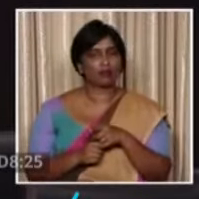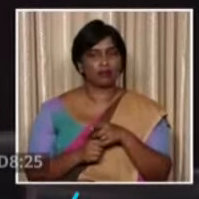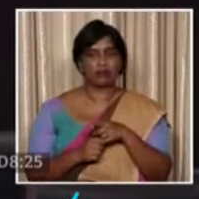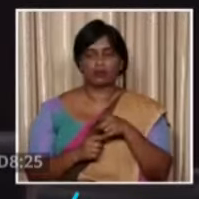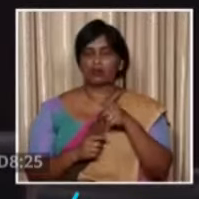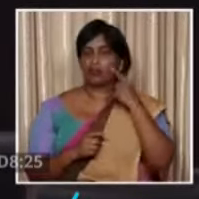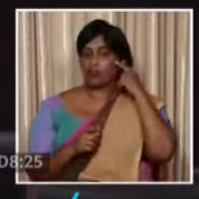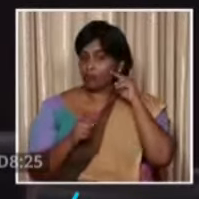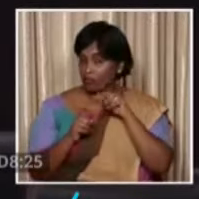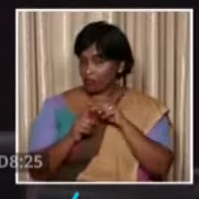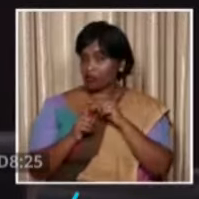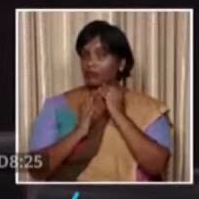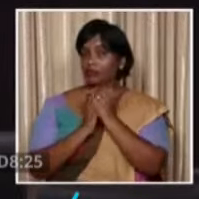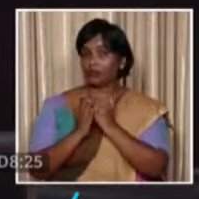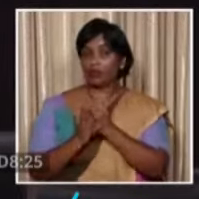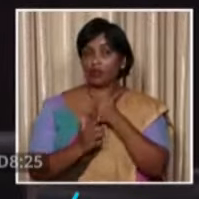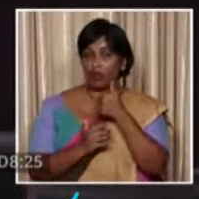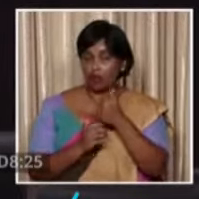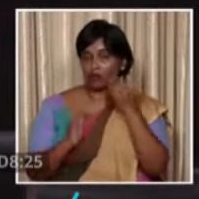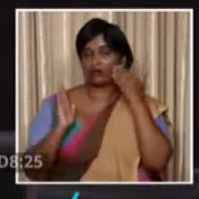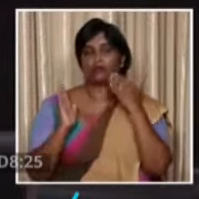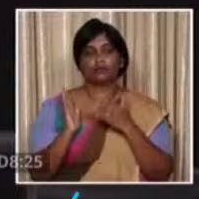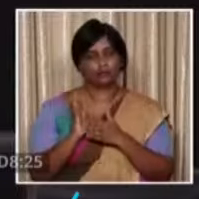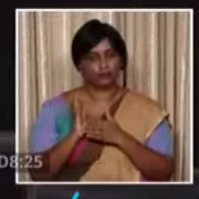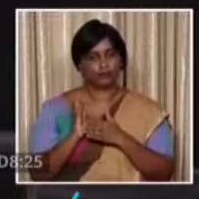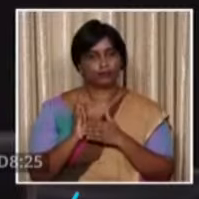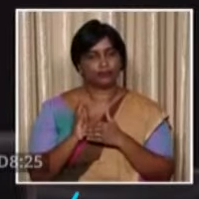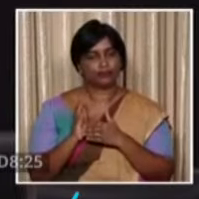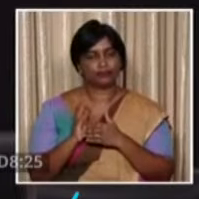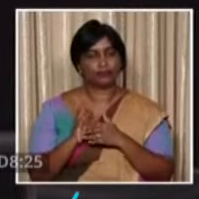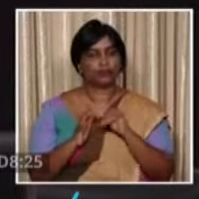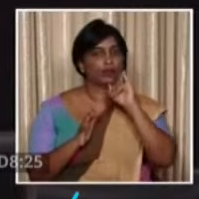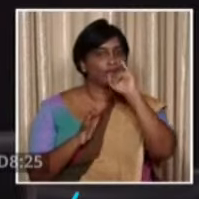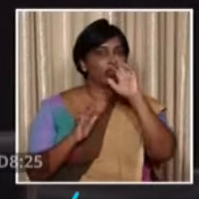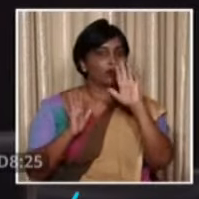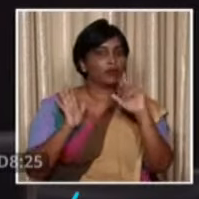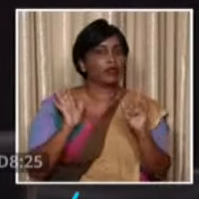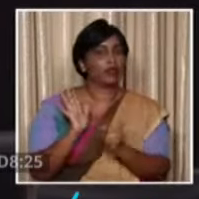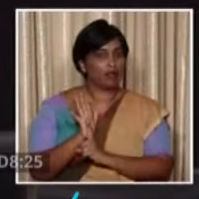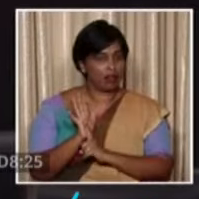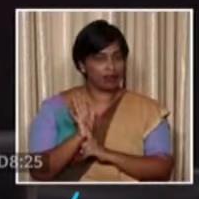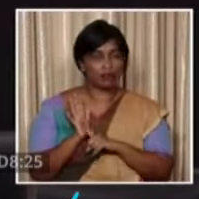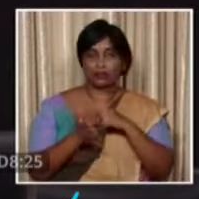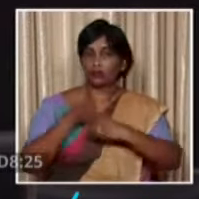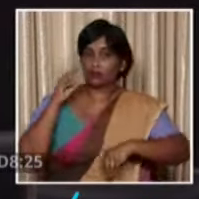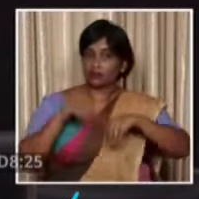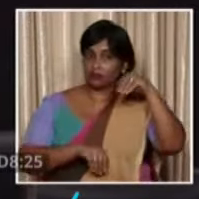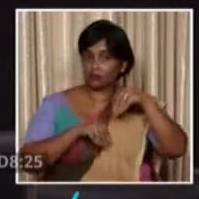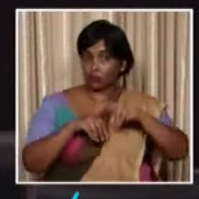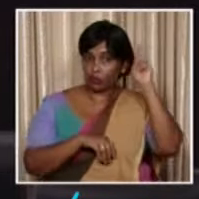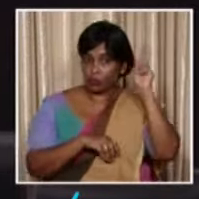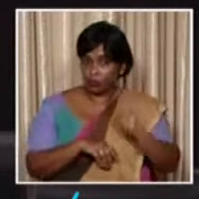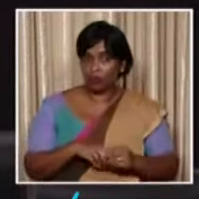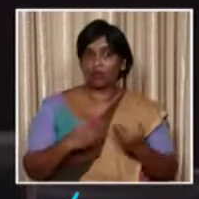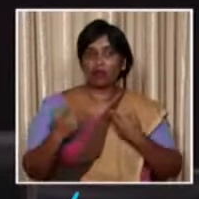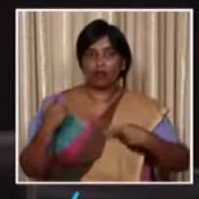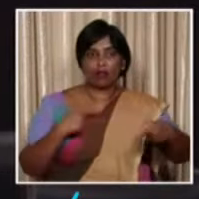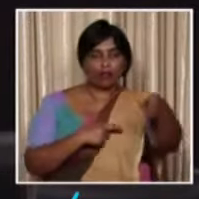මේ මේවා ගැන හොඳ අවබෝධණින් දැන් 69 ලක්ෂයේ ජනවරම අනුව ඒ ලැබිච්ච ජනවරමෙන්